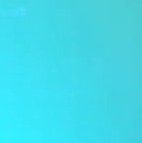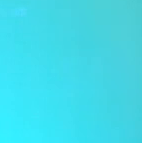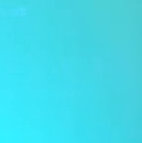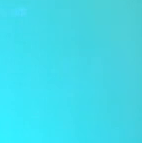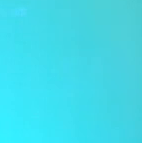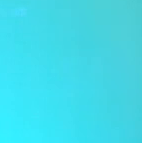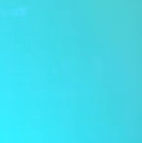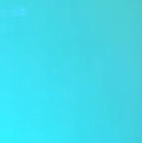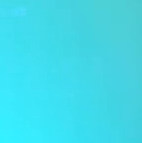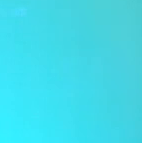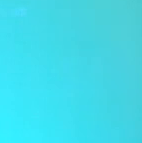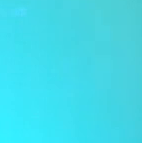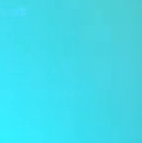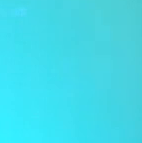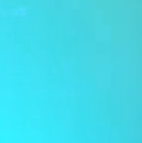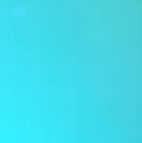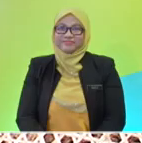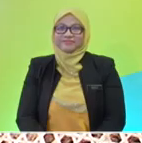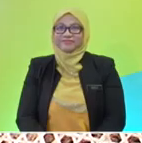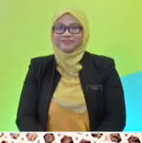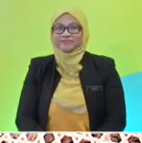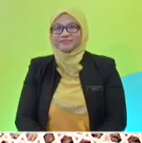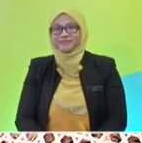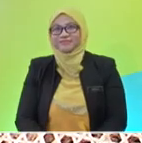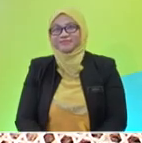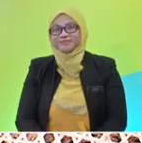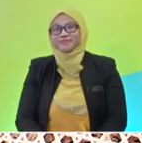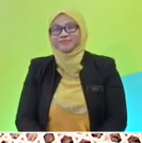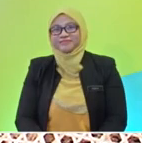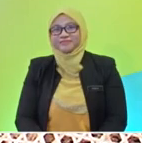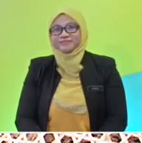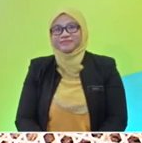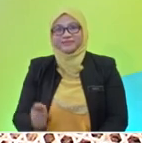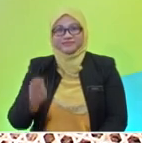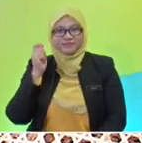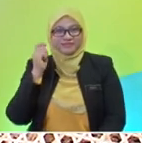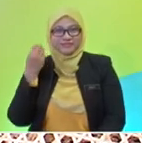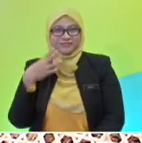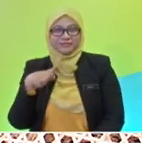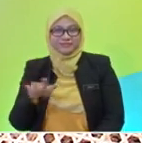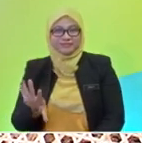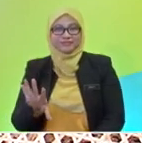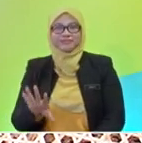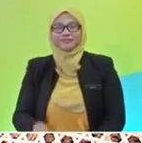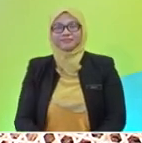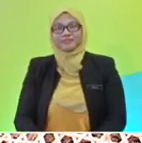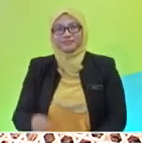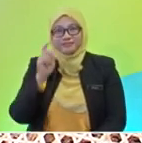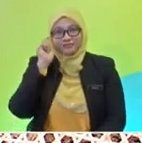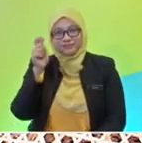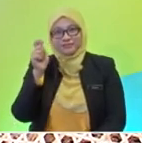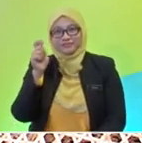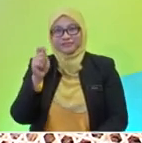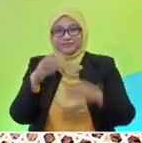Begitu bersemangat Cikgu Rohaya. Dibagi macam ni tadi kan? Baiklah, tadi kita sudah pun saksikan profil guru kita, guru